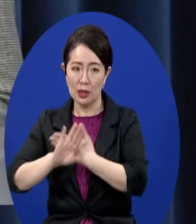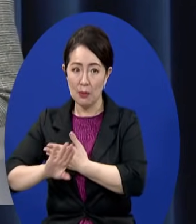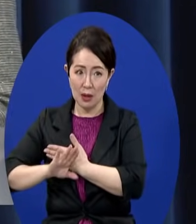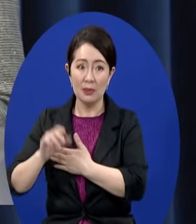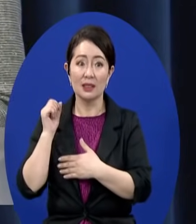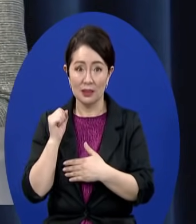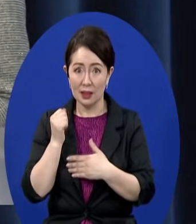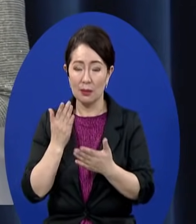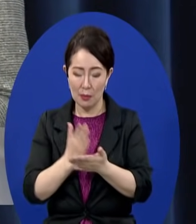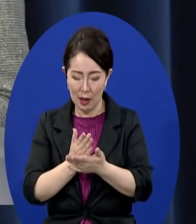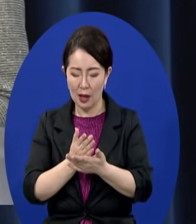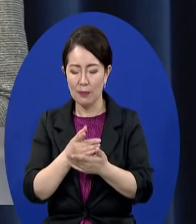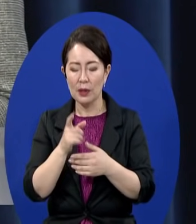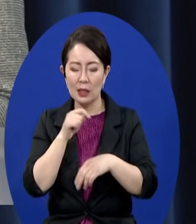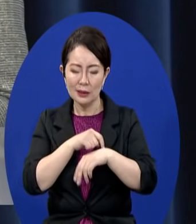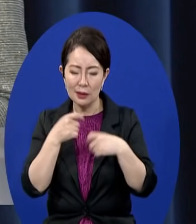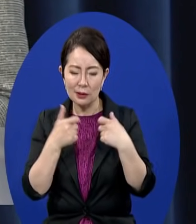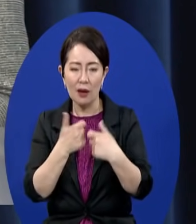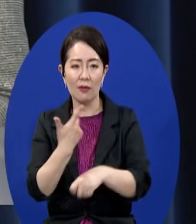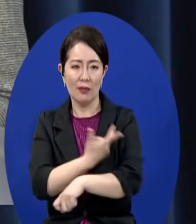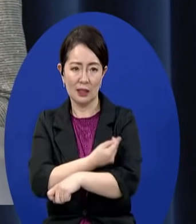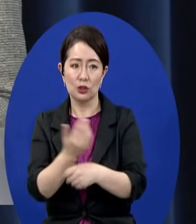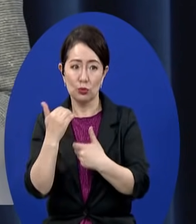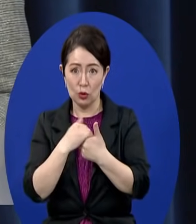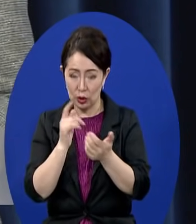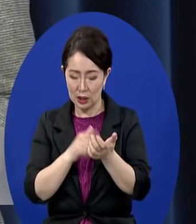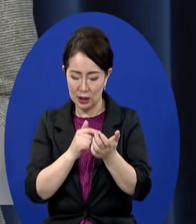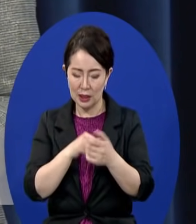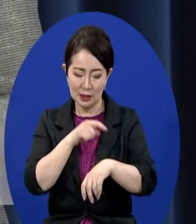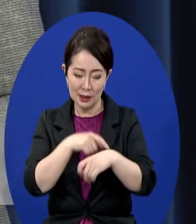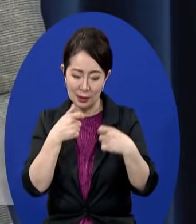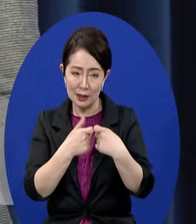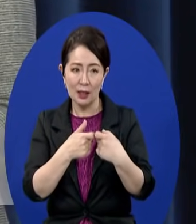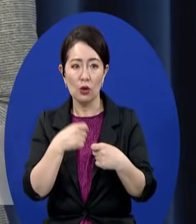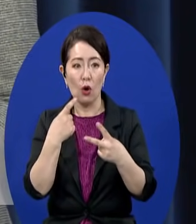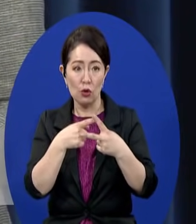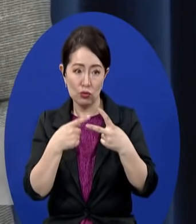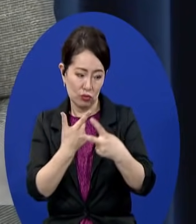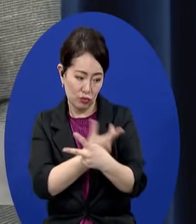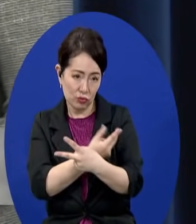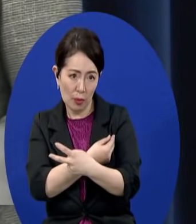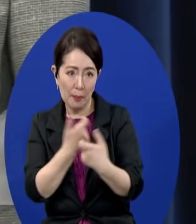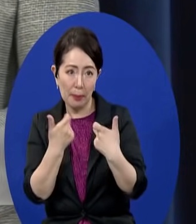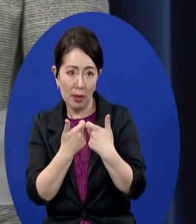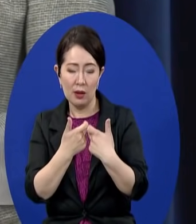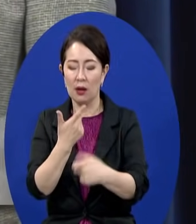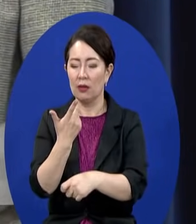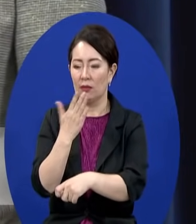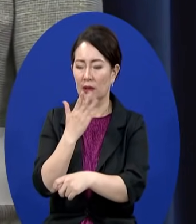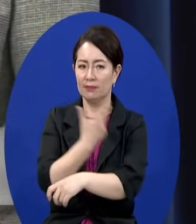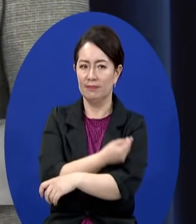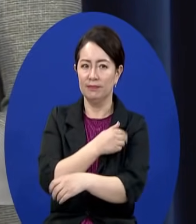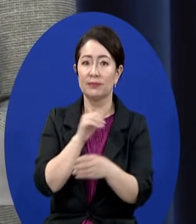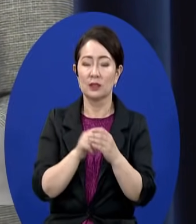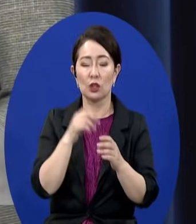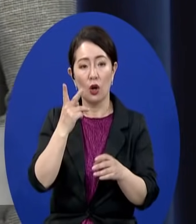учраас энэ вакцинда цаг хугацаанд нь хамрагдах нь чухал байдаг. Товлолт вакцин дээр цаг хугацаа буюу хоёр тунгийн хоорондох интервалыг барьж хэлэх нь чухал учраас